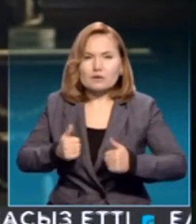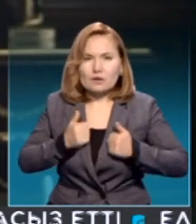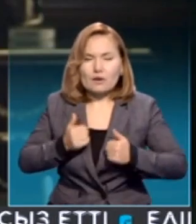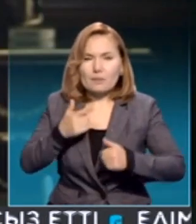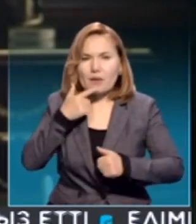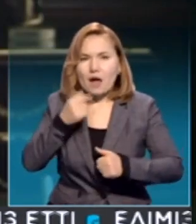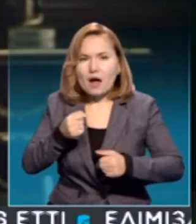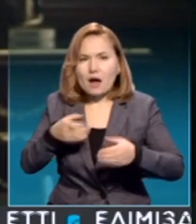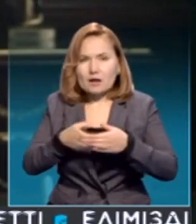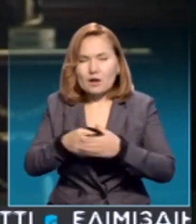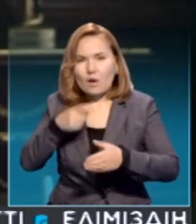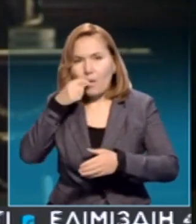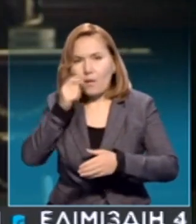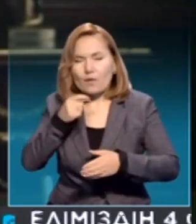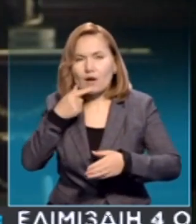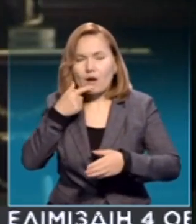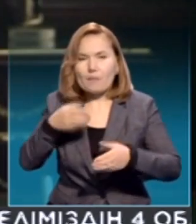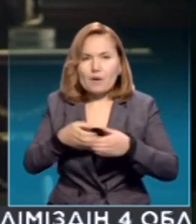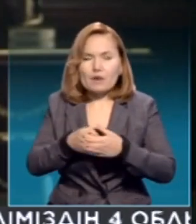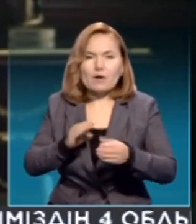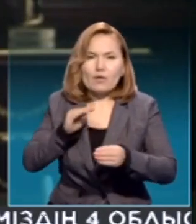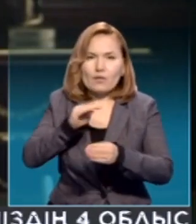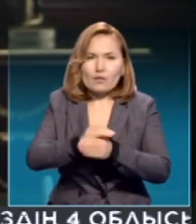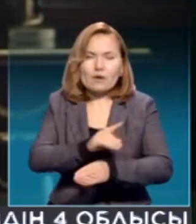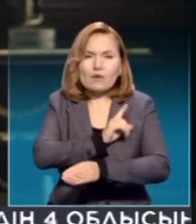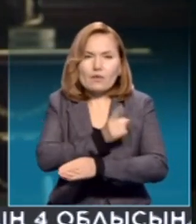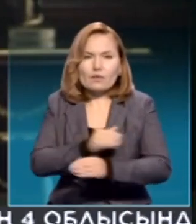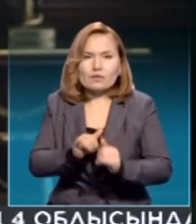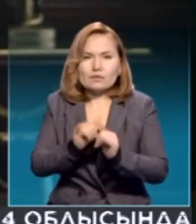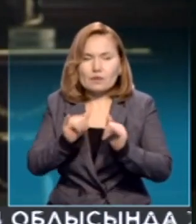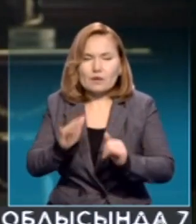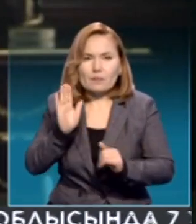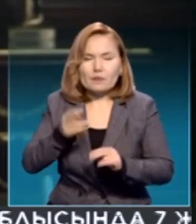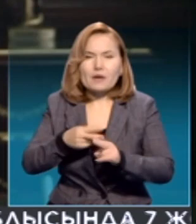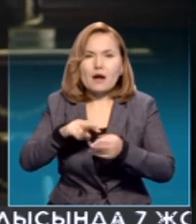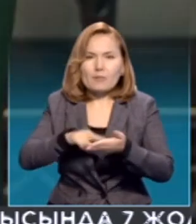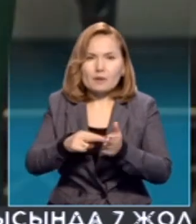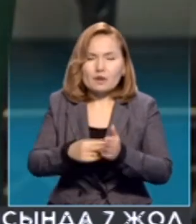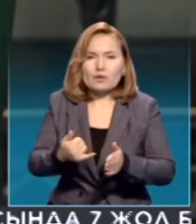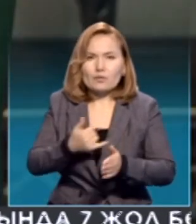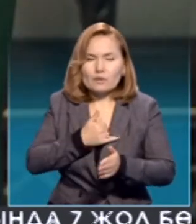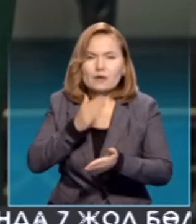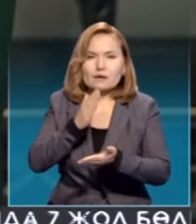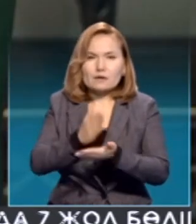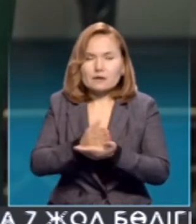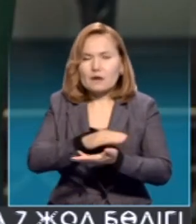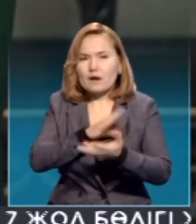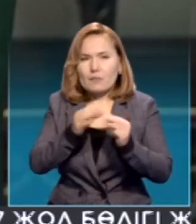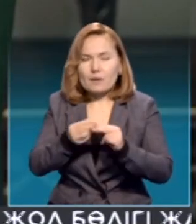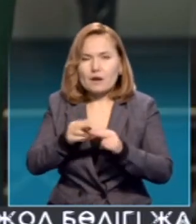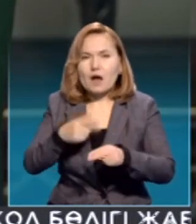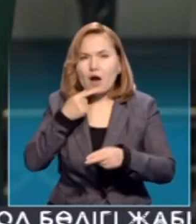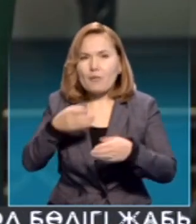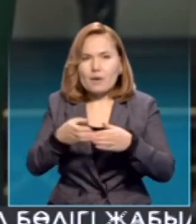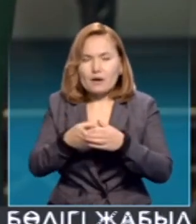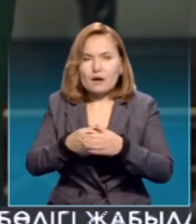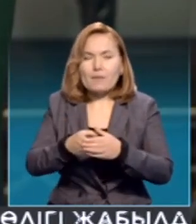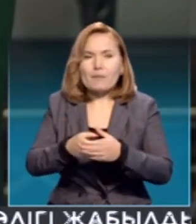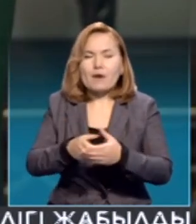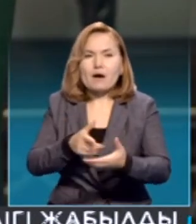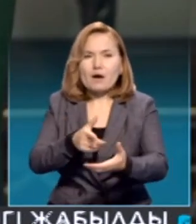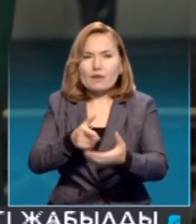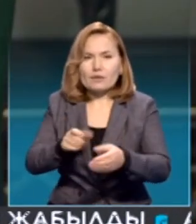әскерімізді күшейтуді және командирлердің алдағы күндерді жасайтын қадамдарын егжей-тегжейлі талқыладық. Сонымен қатар жауынгерлерімізді